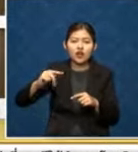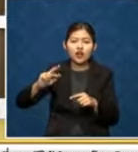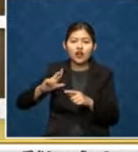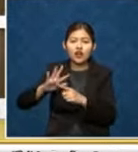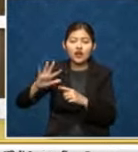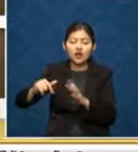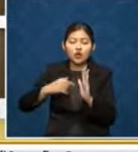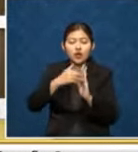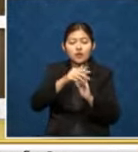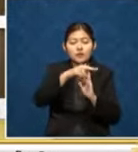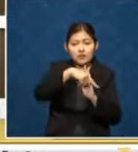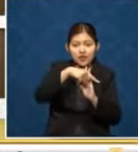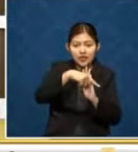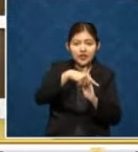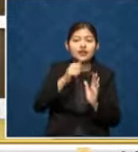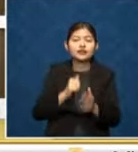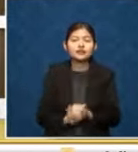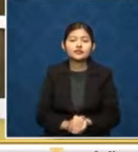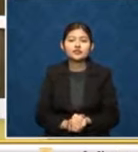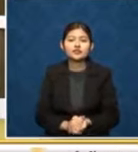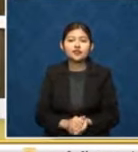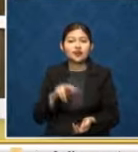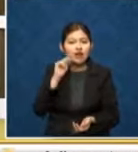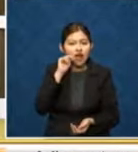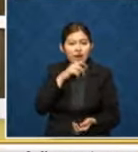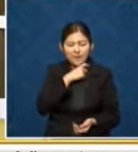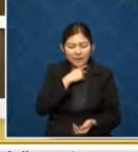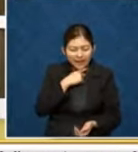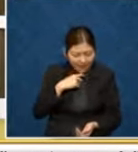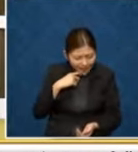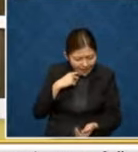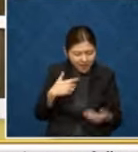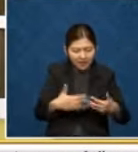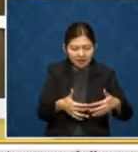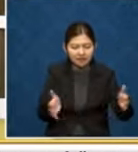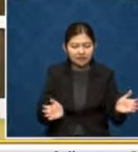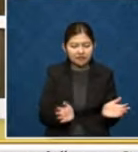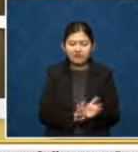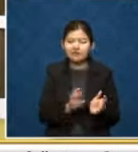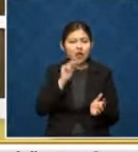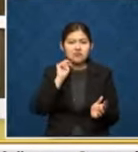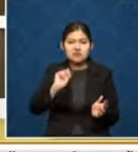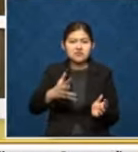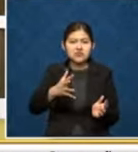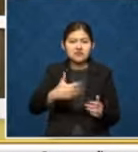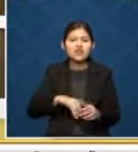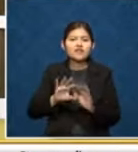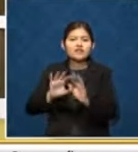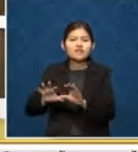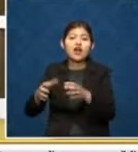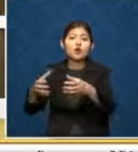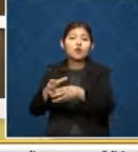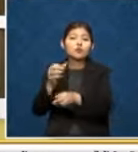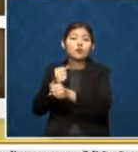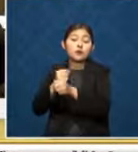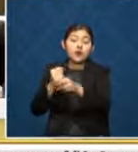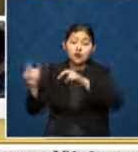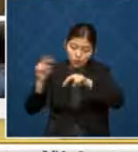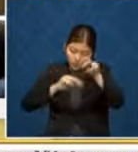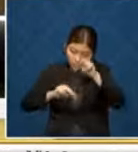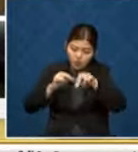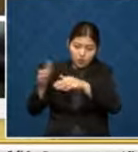ำบลหัวเมืองอำเภอ2คือไม่มีน้ำเลยนะครับก็คงจะต้องให้หน่วยงานที่เกี่ยวข้องนะครับช่วย